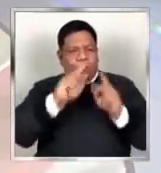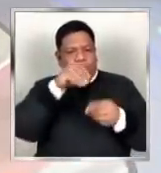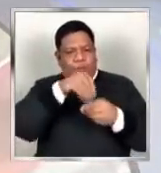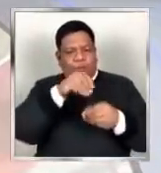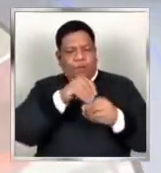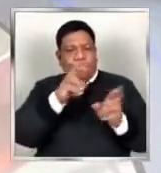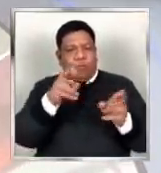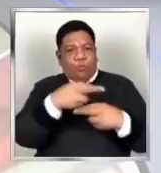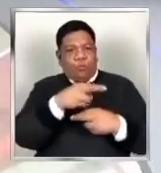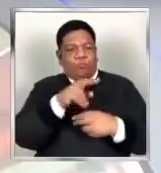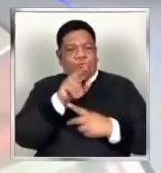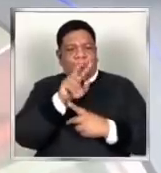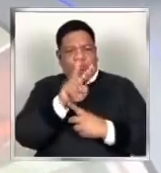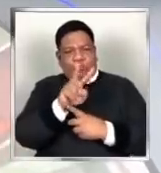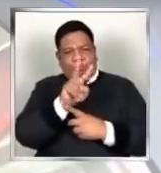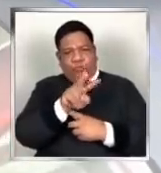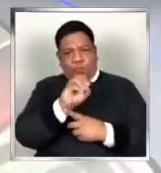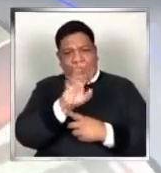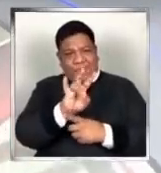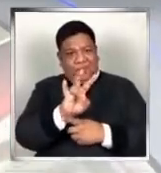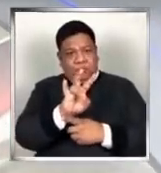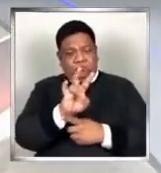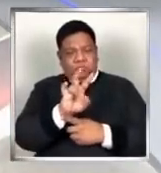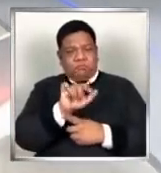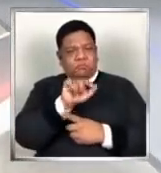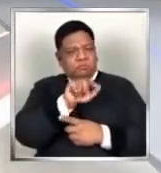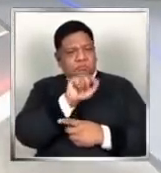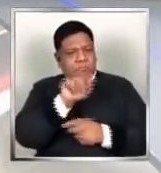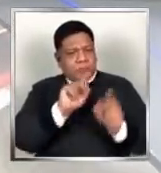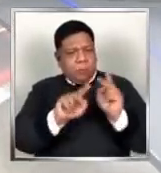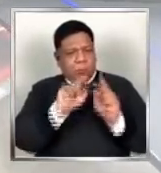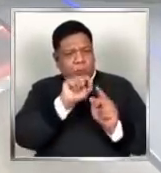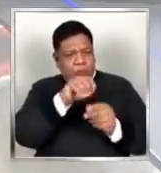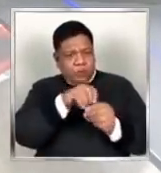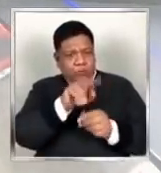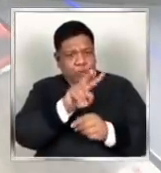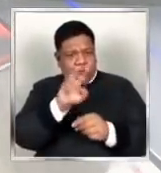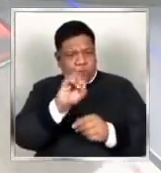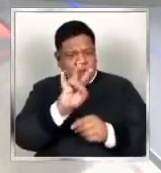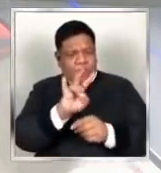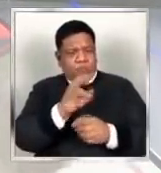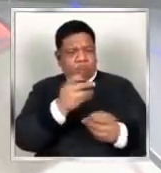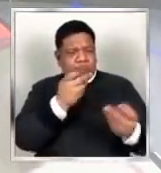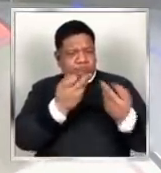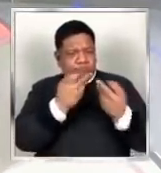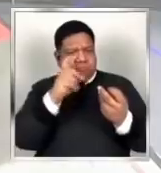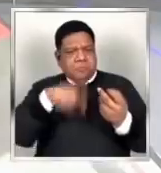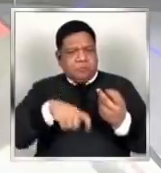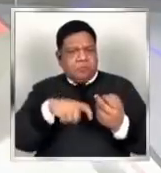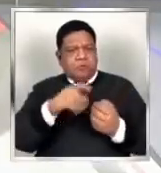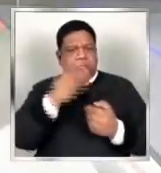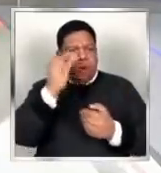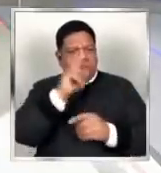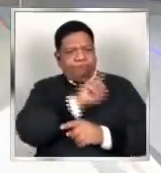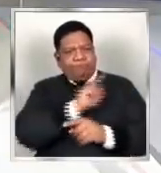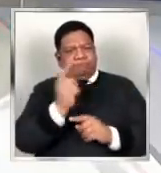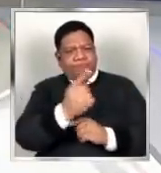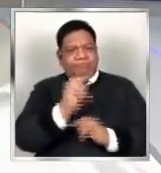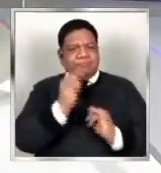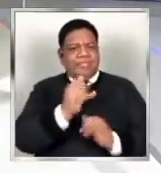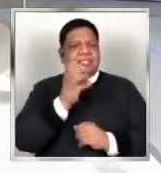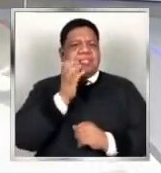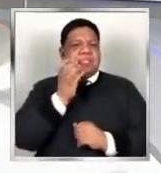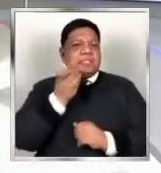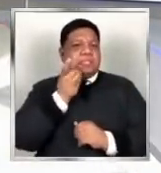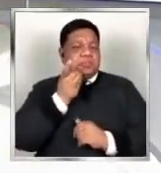daw silang magpaliwanag kung ano itong nangyari nang huling pumasok sa naturang kwarto ang flight attendant. Ang ilang mga